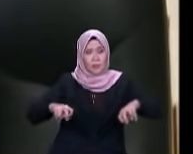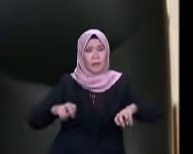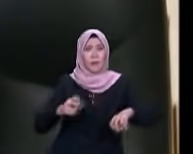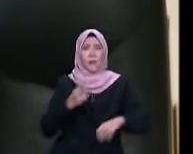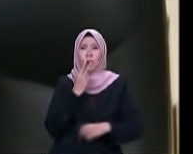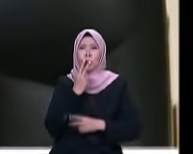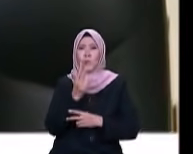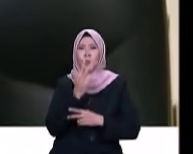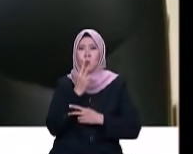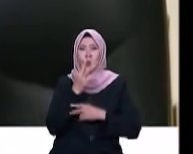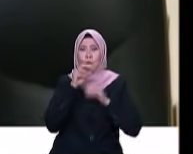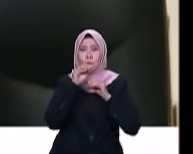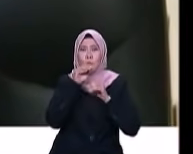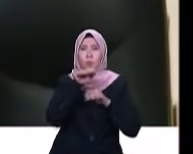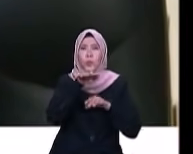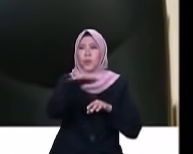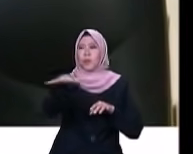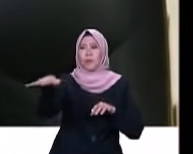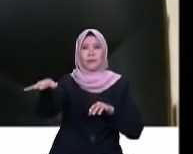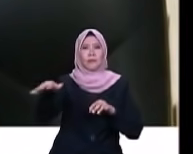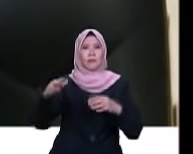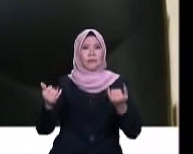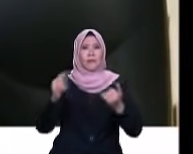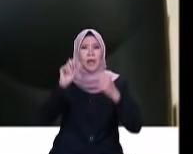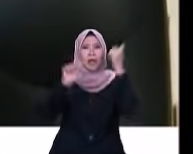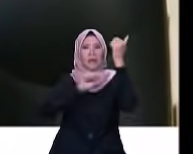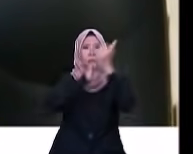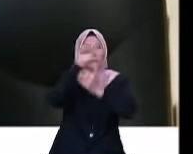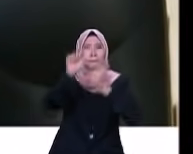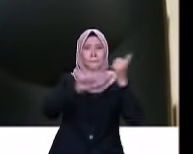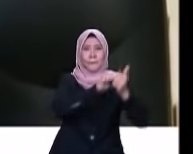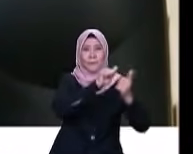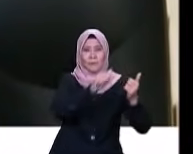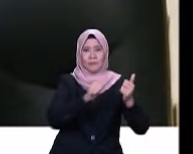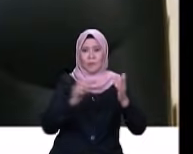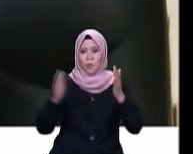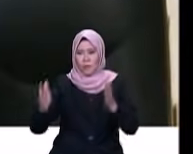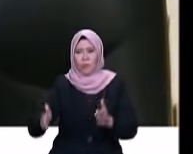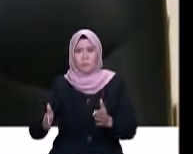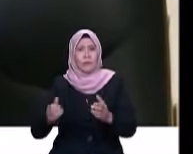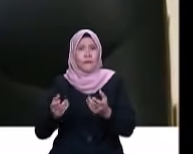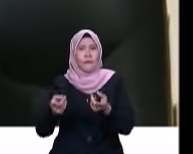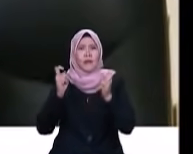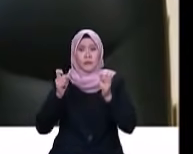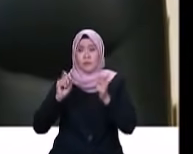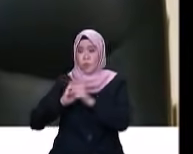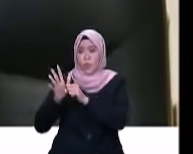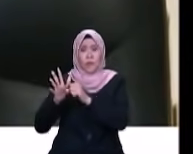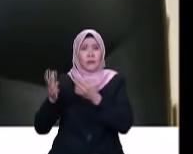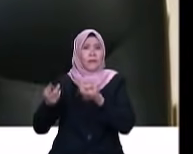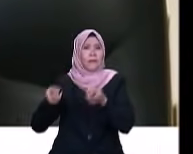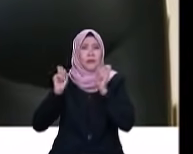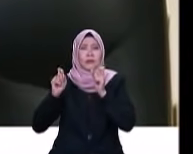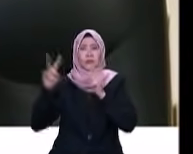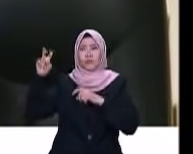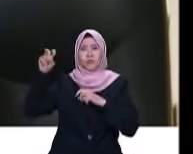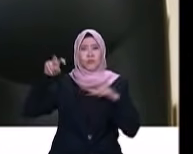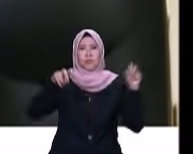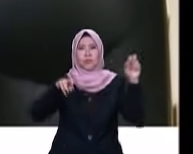yang dihembus oleh perokok, terutamanya mereka yang ada COVID ini, boleh menyebar dengan cepat, apatah lagi dengan kehadiran